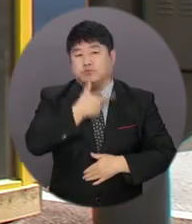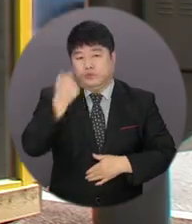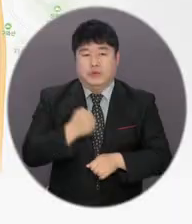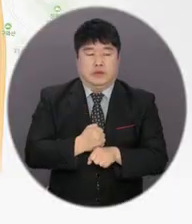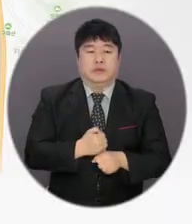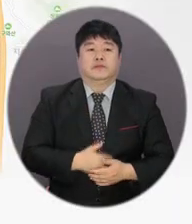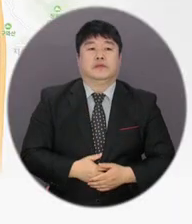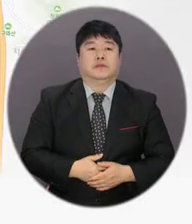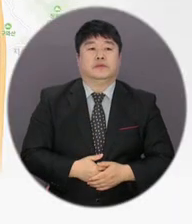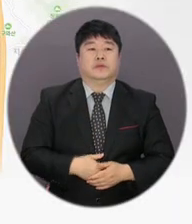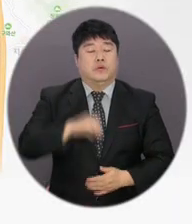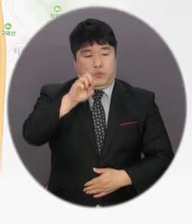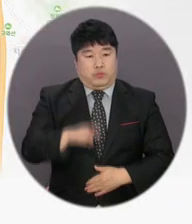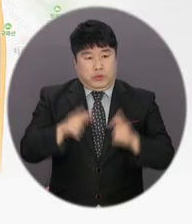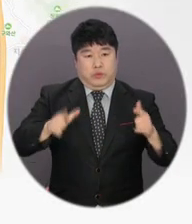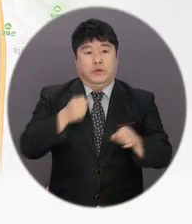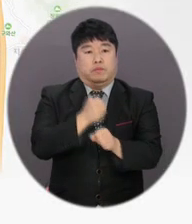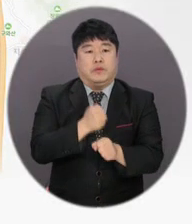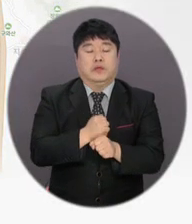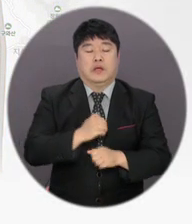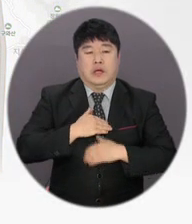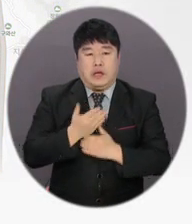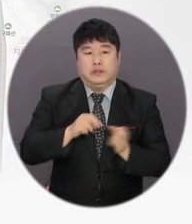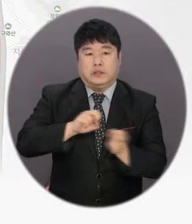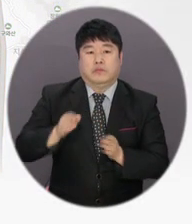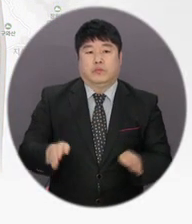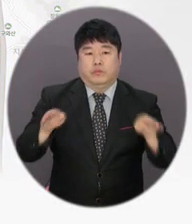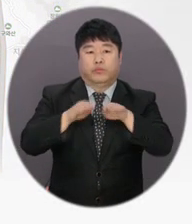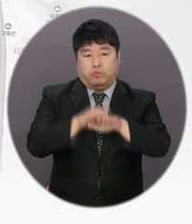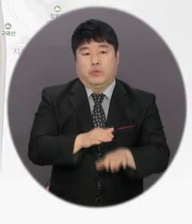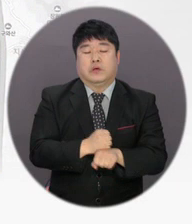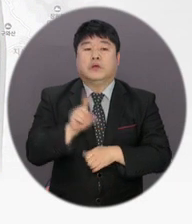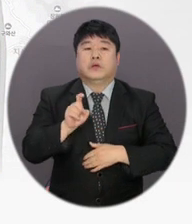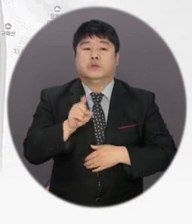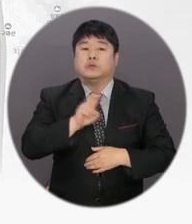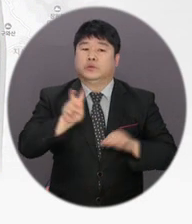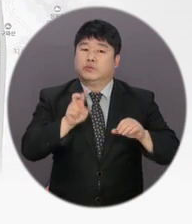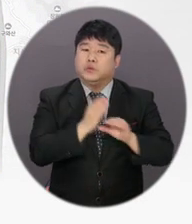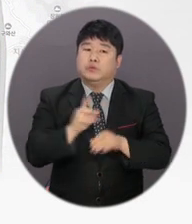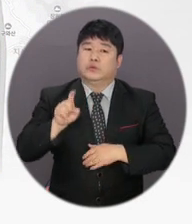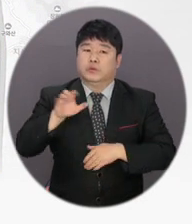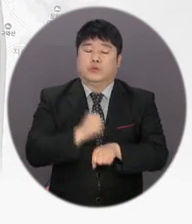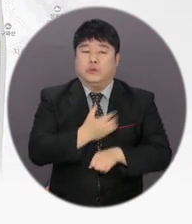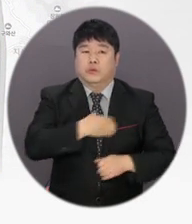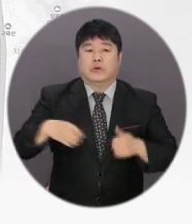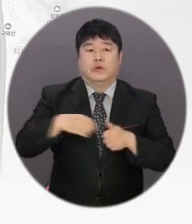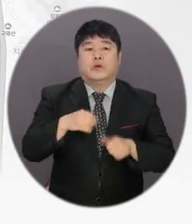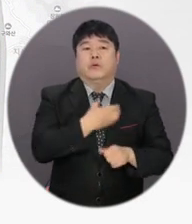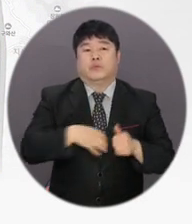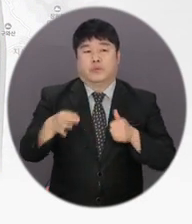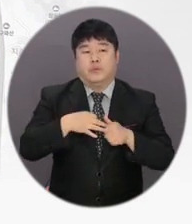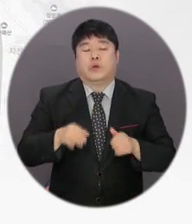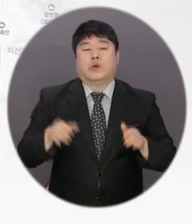수준입니다. 광주 지역에 설치된 안심택배함 20곳 가운데 11곳은 주민센터와 행정복지센터, 보건소 등